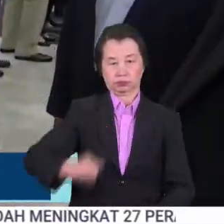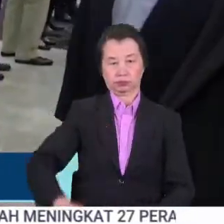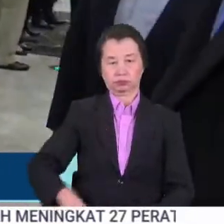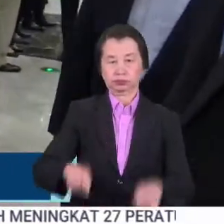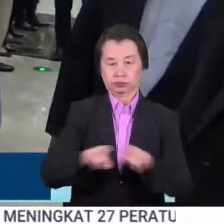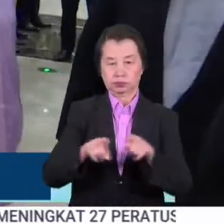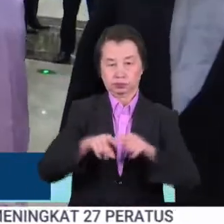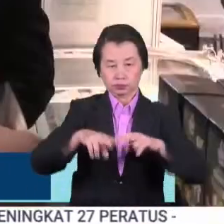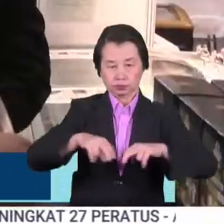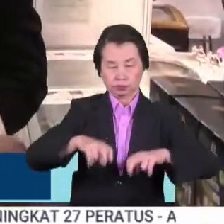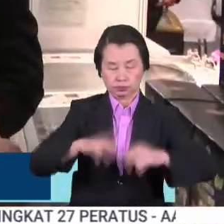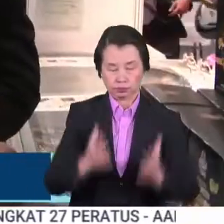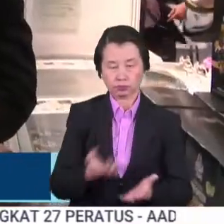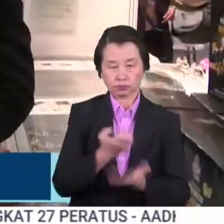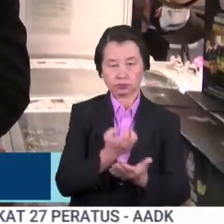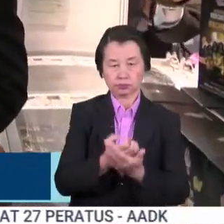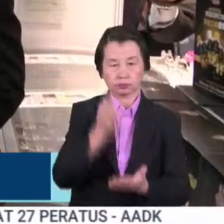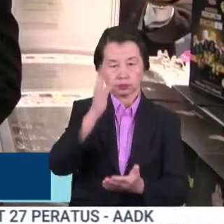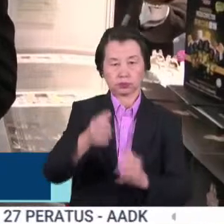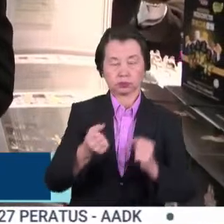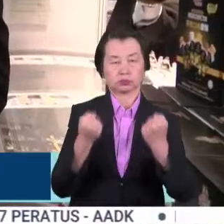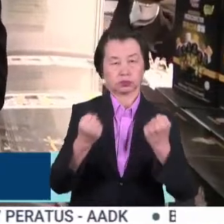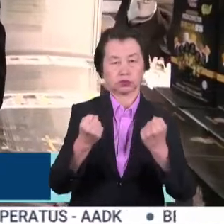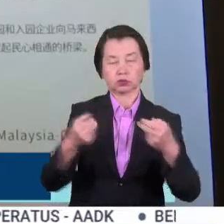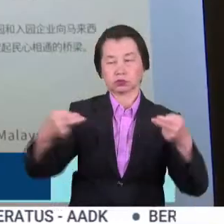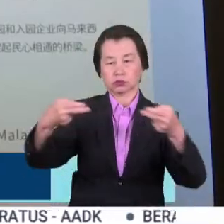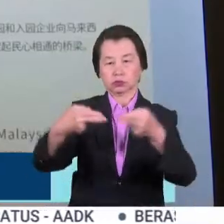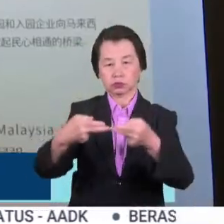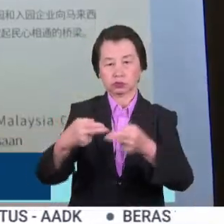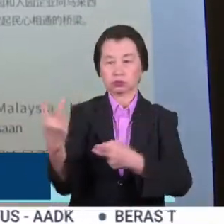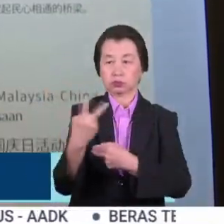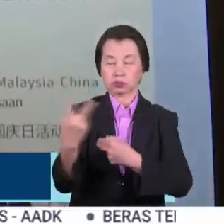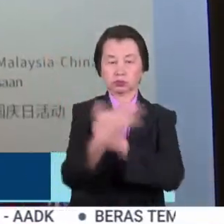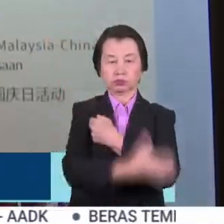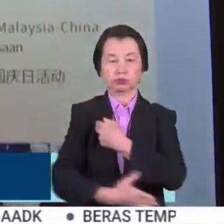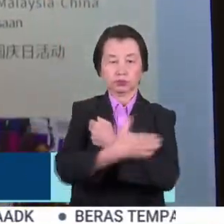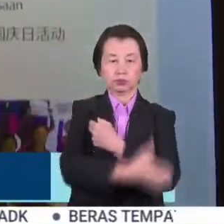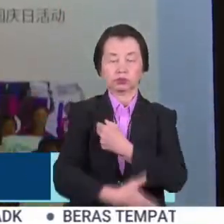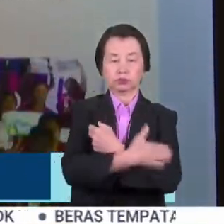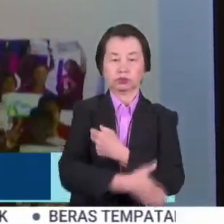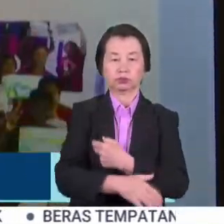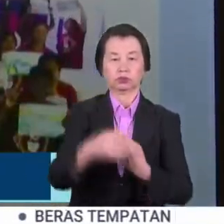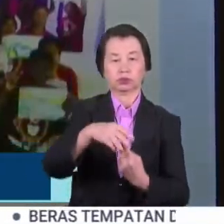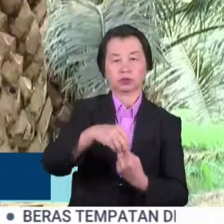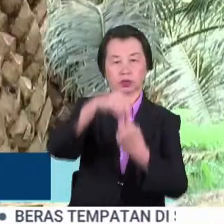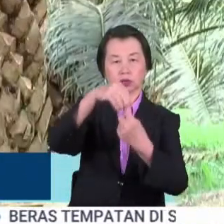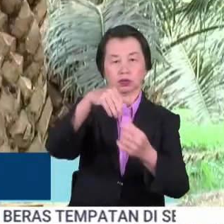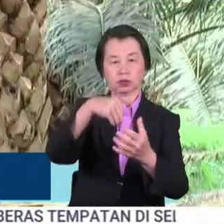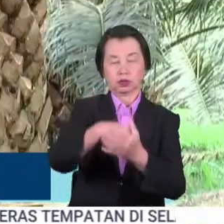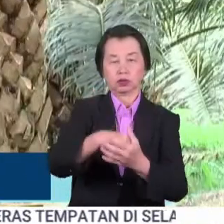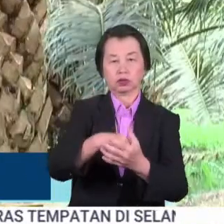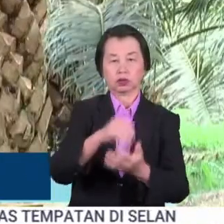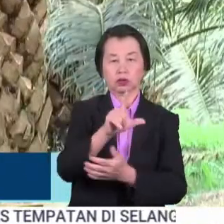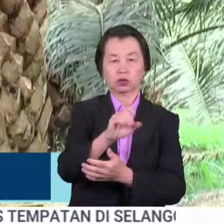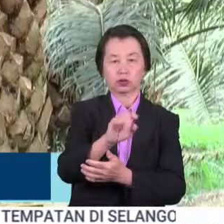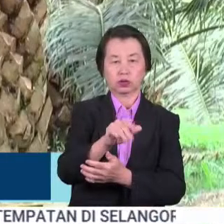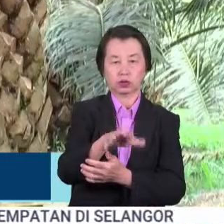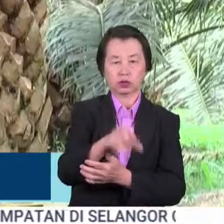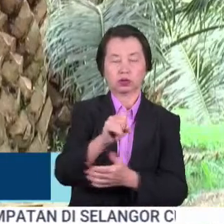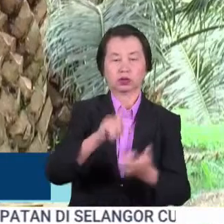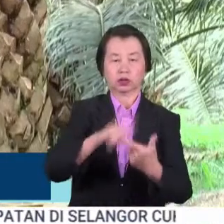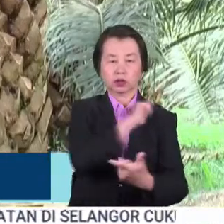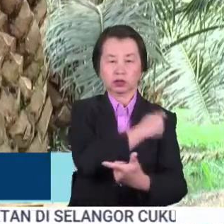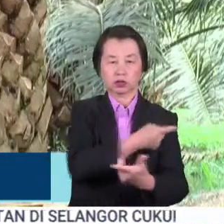Menurut analisis ekonomi, ia akan memperkukuh hubungan dagang kedua-dua negara, khususnya dalam sektor logistik, tenaga